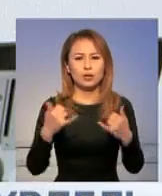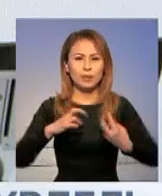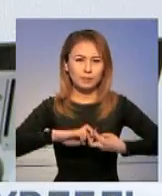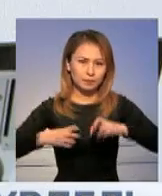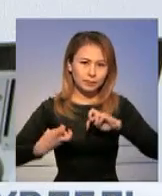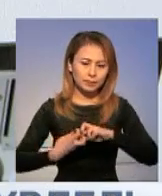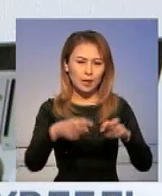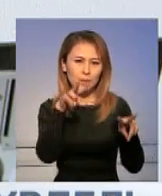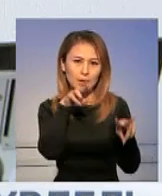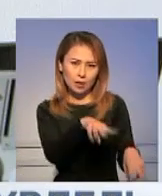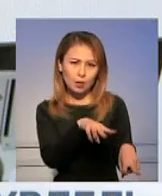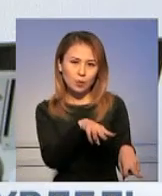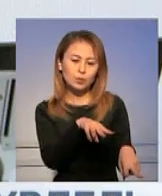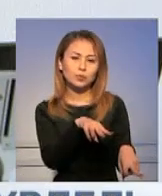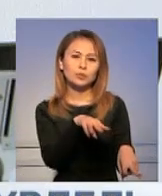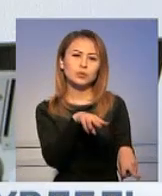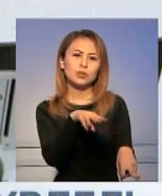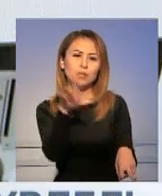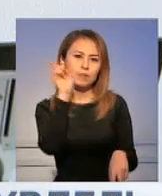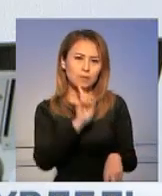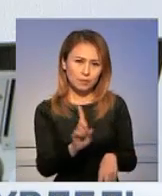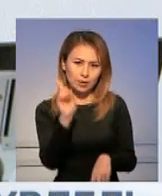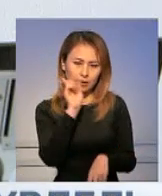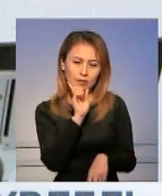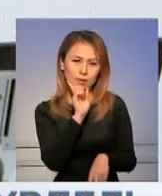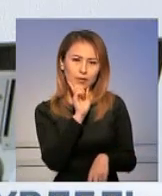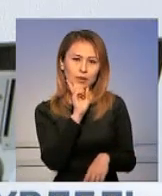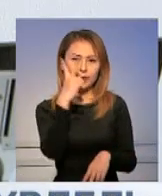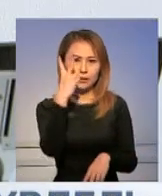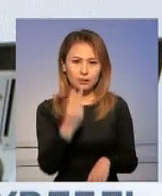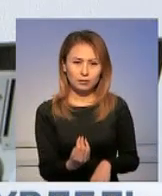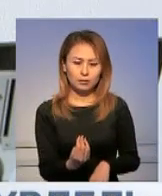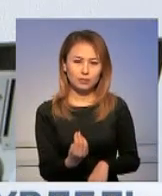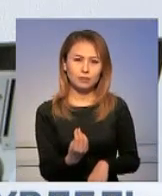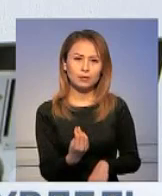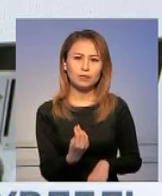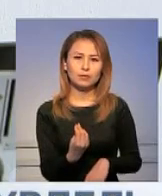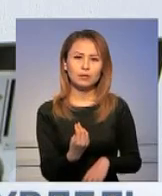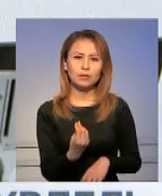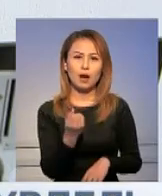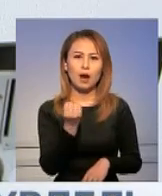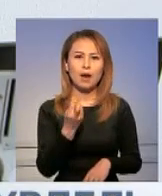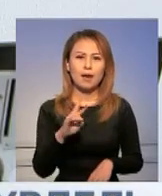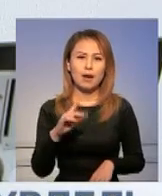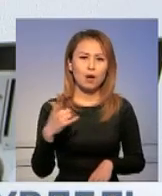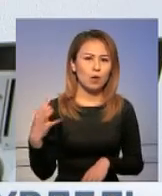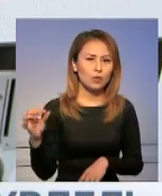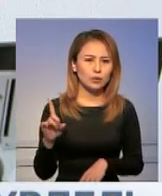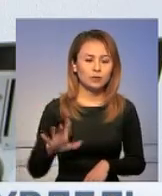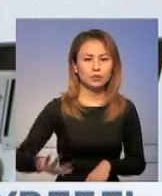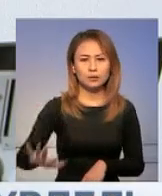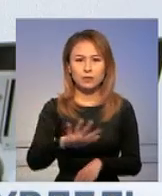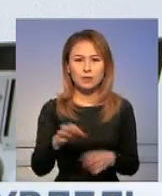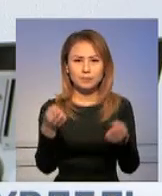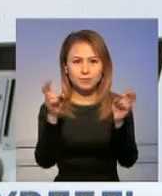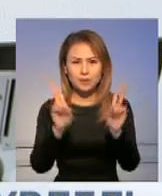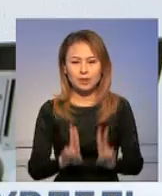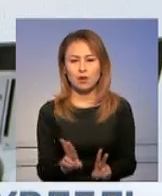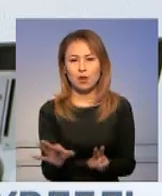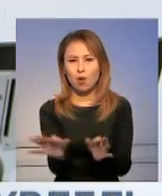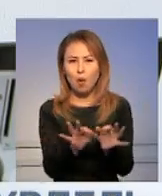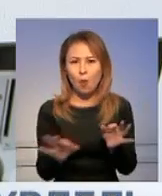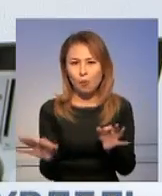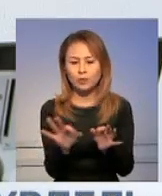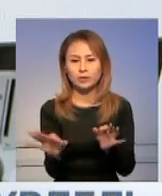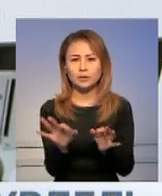қазір бақылап жүрміз. Мен екі күн бұрын мына Аягөз ауданына тағы да арнайы осы облыстық